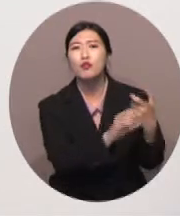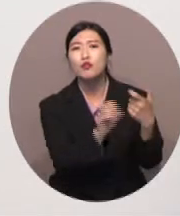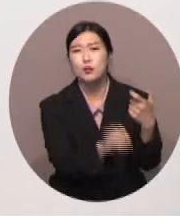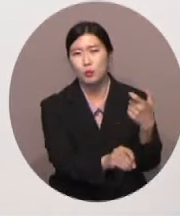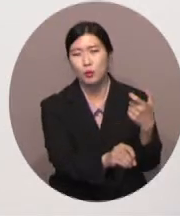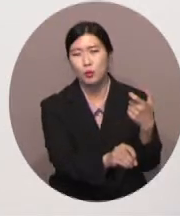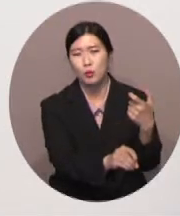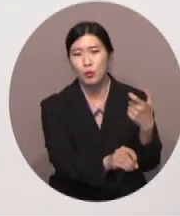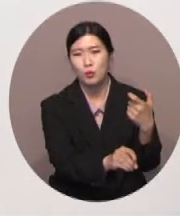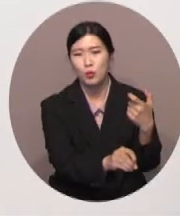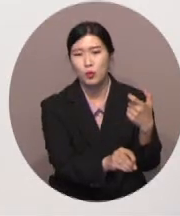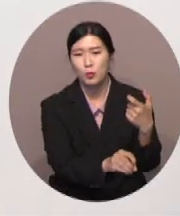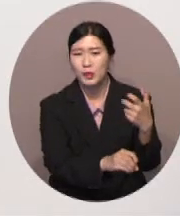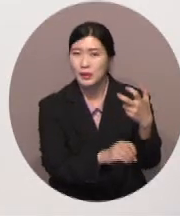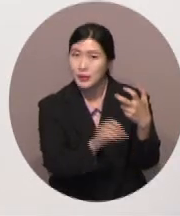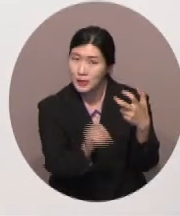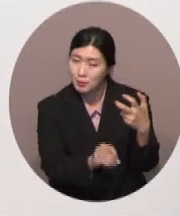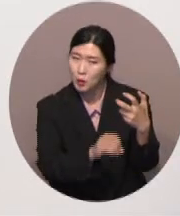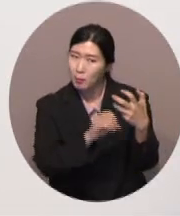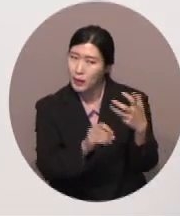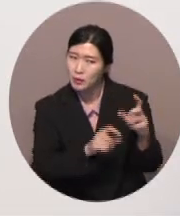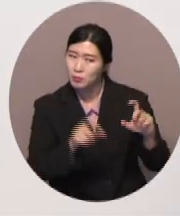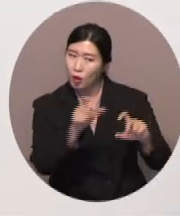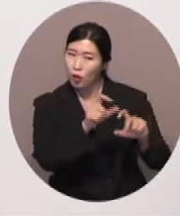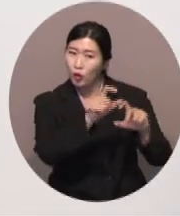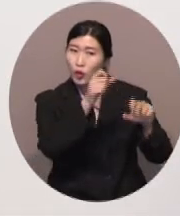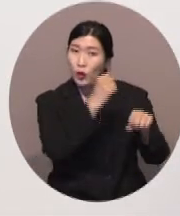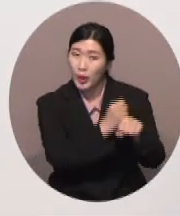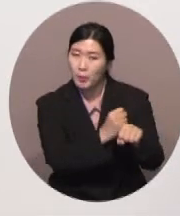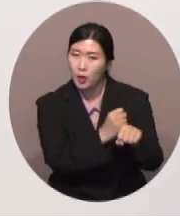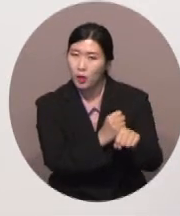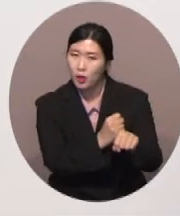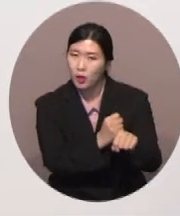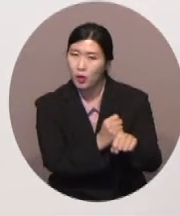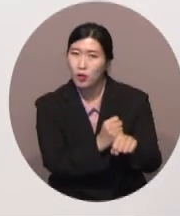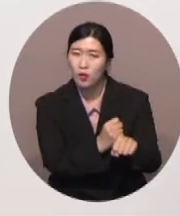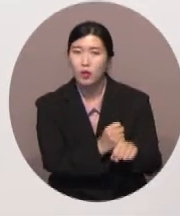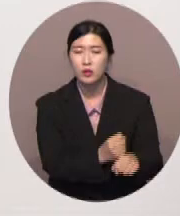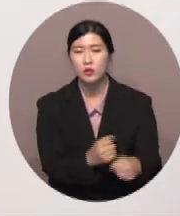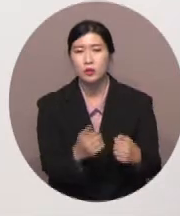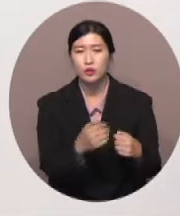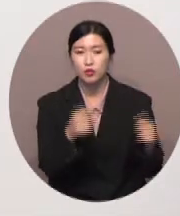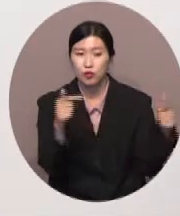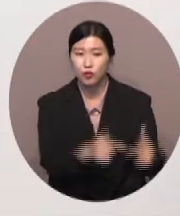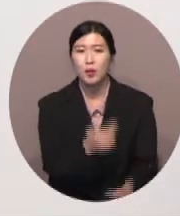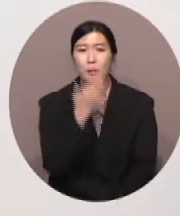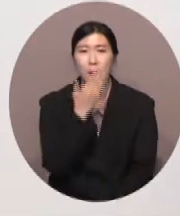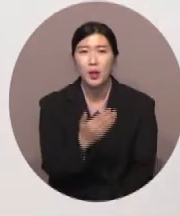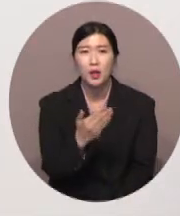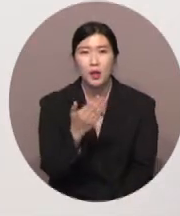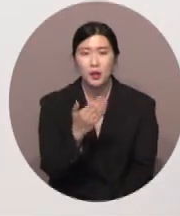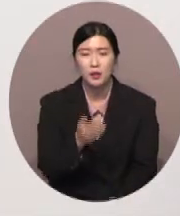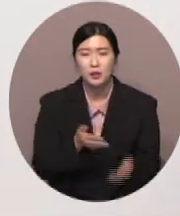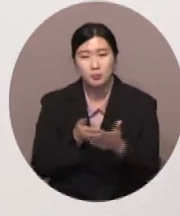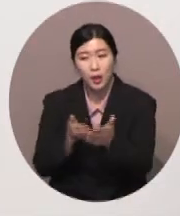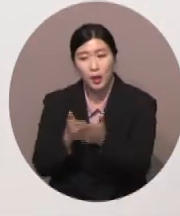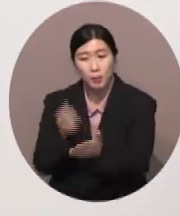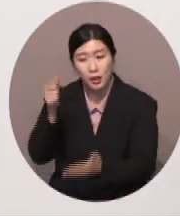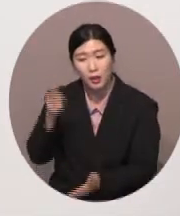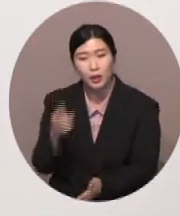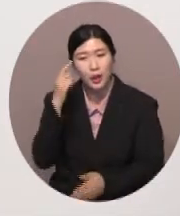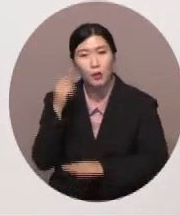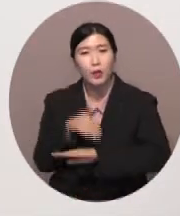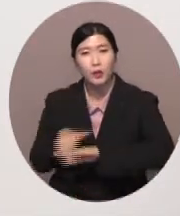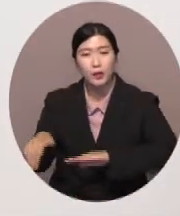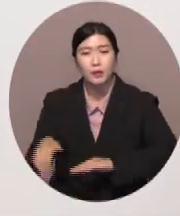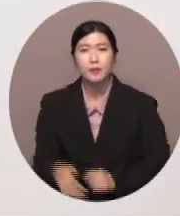돼 있기 때문에 그것을 좀 높여주면 전국적인 청약 경쟁률은 낮아질 거 아니냐. 뭐 그런 논리를 계속 이제 말씀을